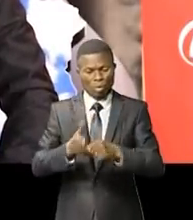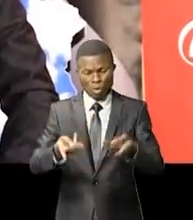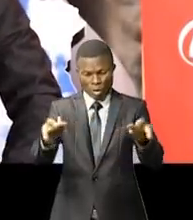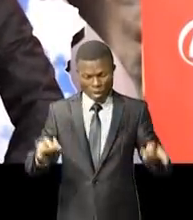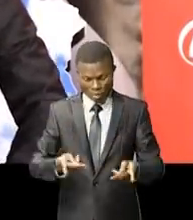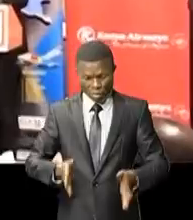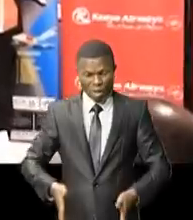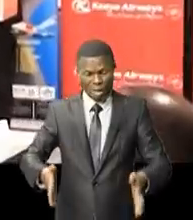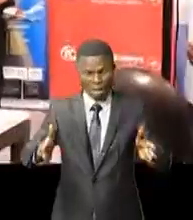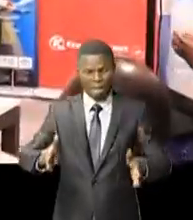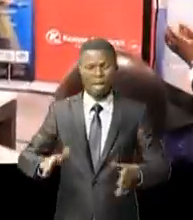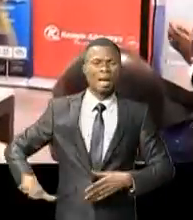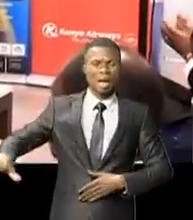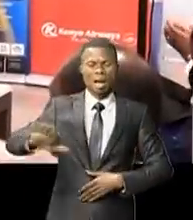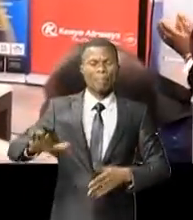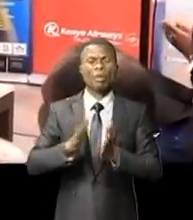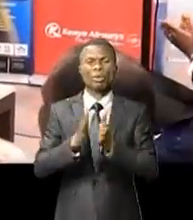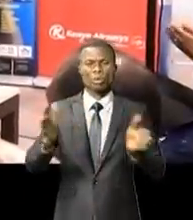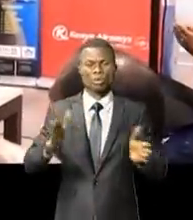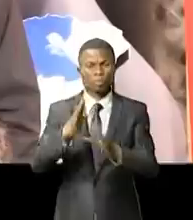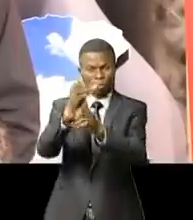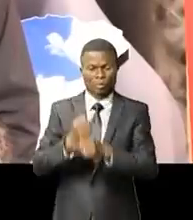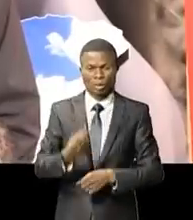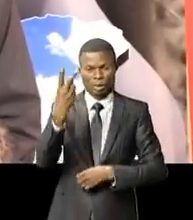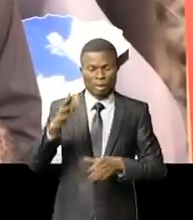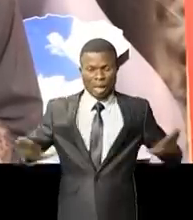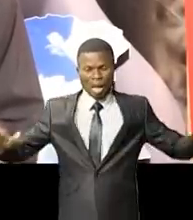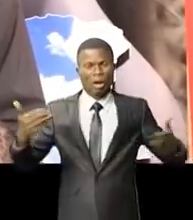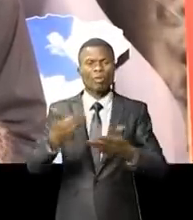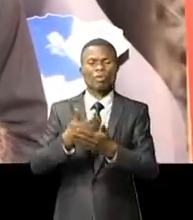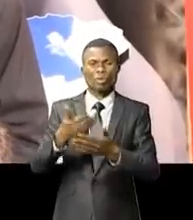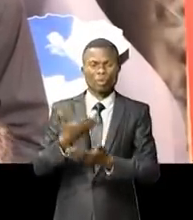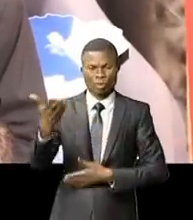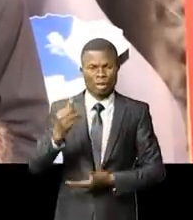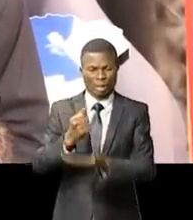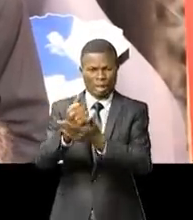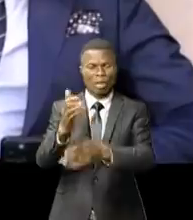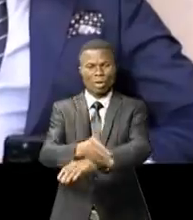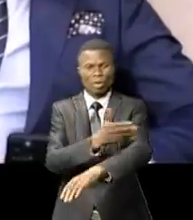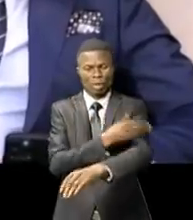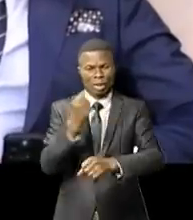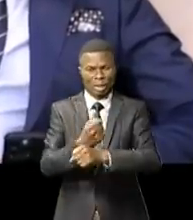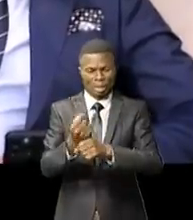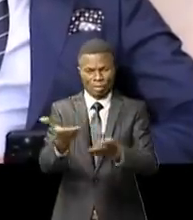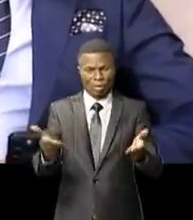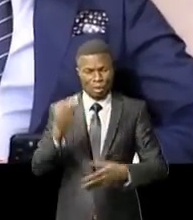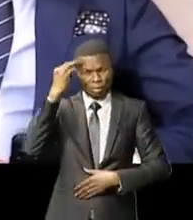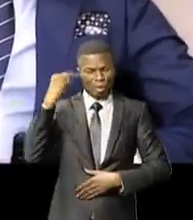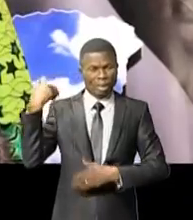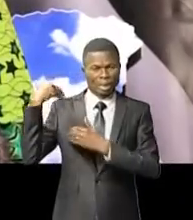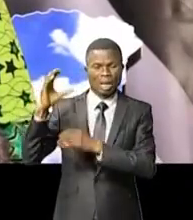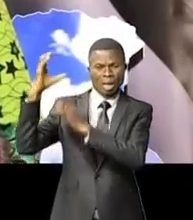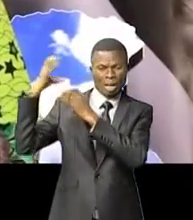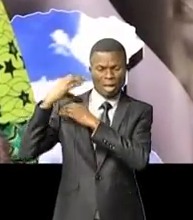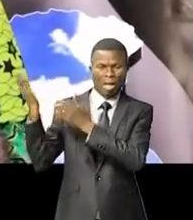toute l'étendue du territoire national. L'acquisition de ces aéronefs va permettre d'accroître la main-d'œuvre locale. La ministre d'État en